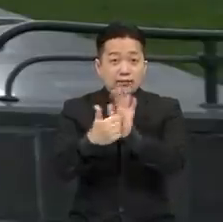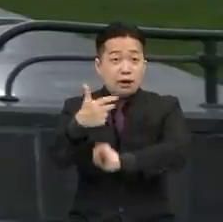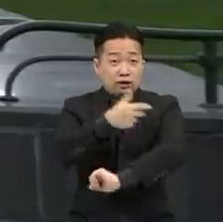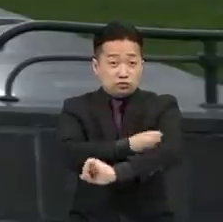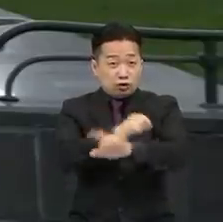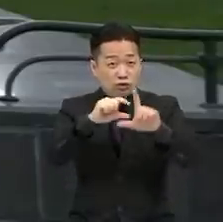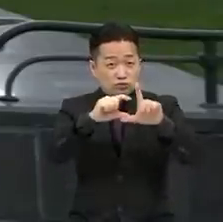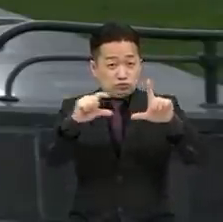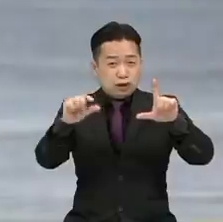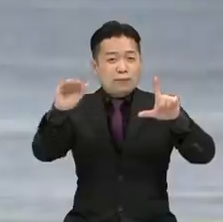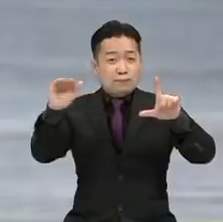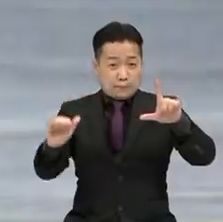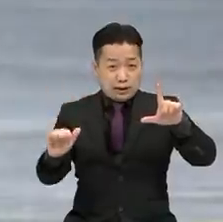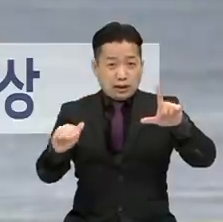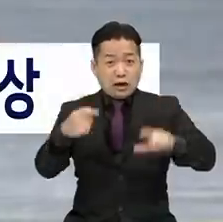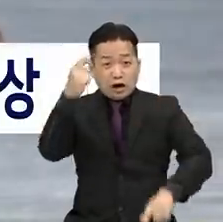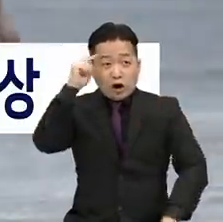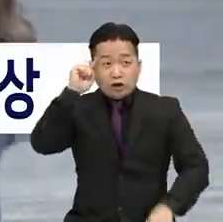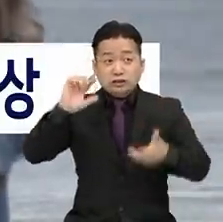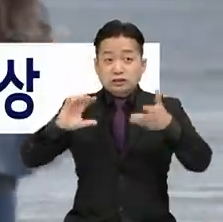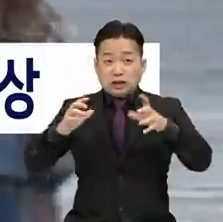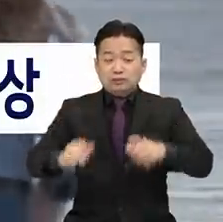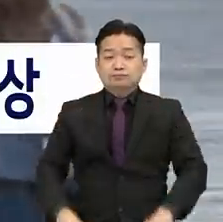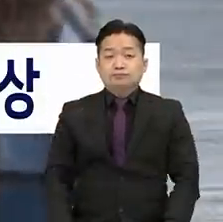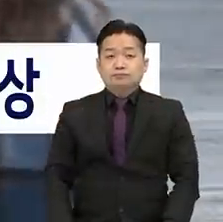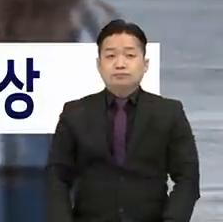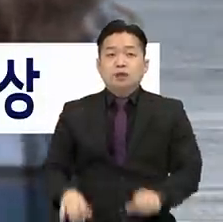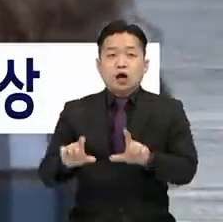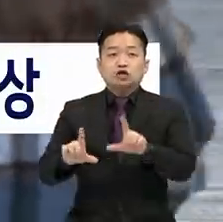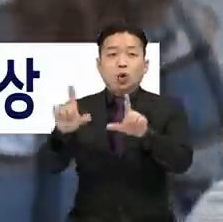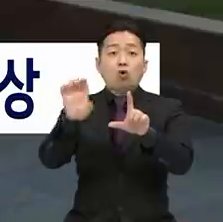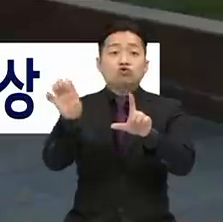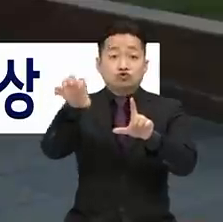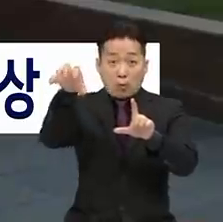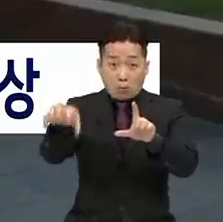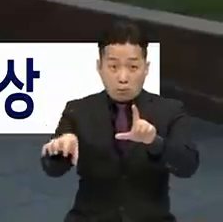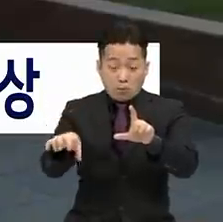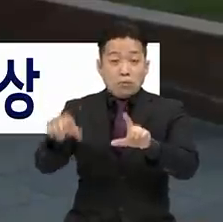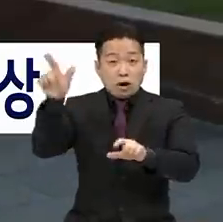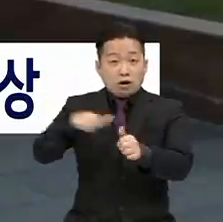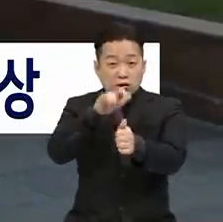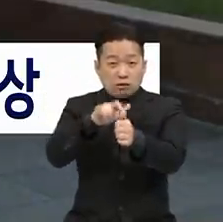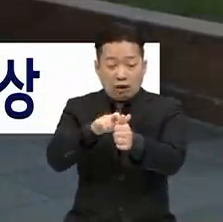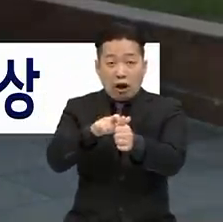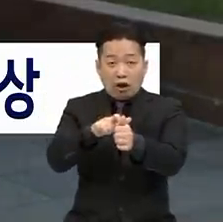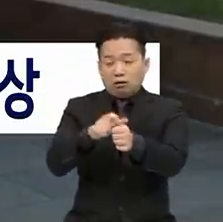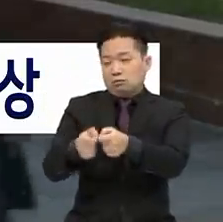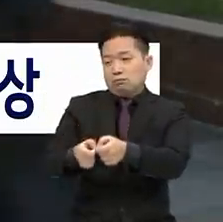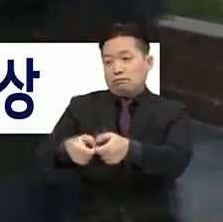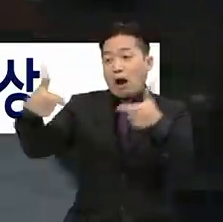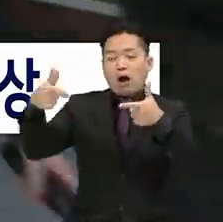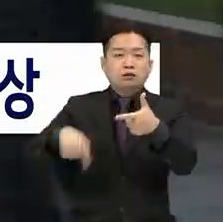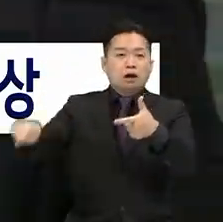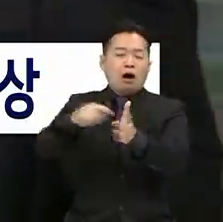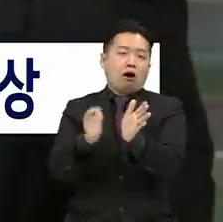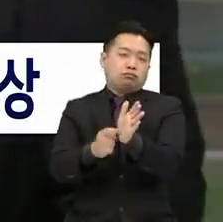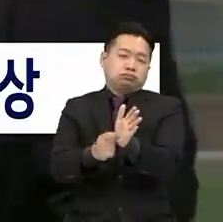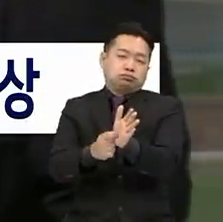접종률이 상대적으로 낮은 러시아와 동유럽권에선 신규 확진자가 크게 늘면서 비상이